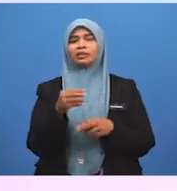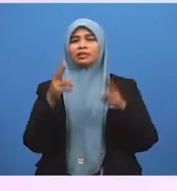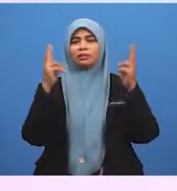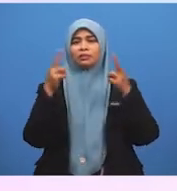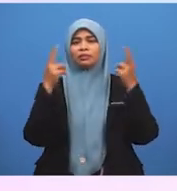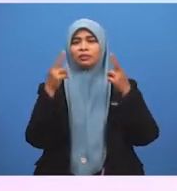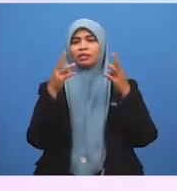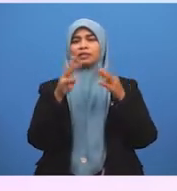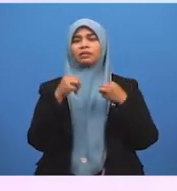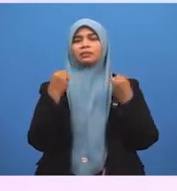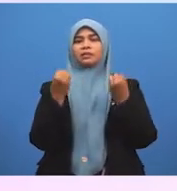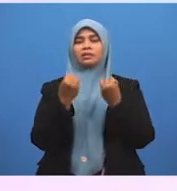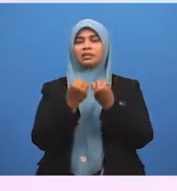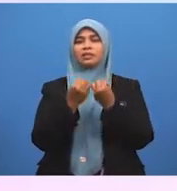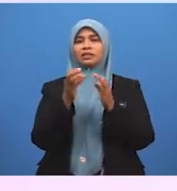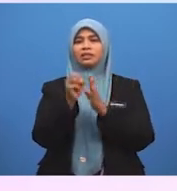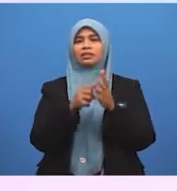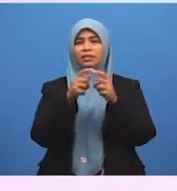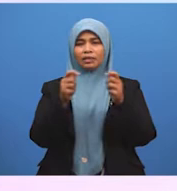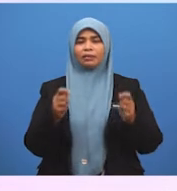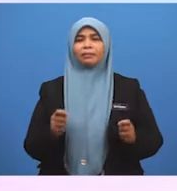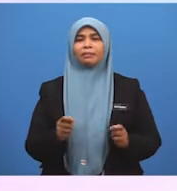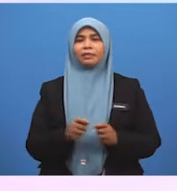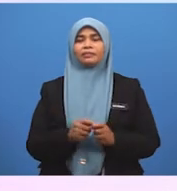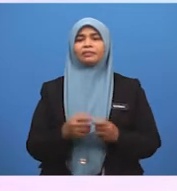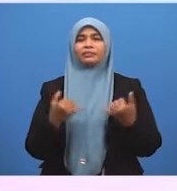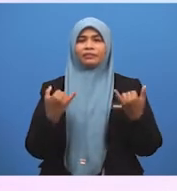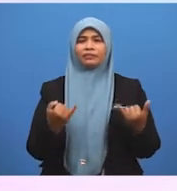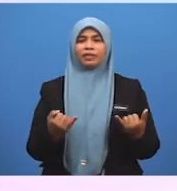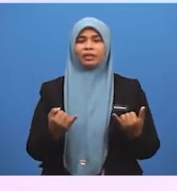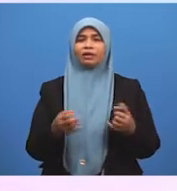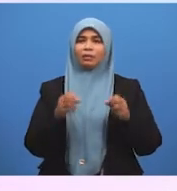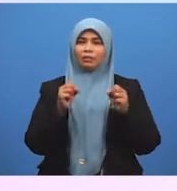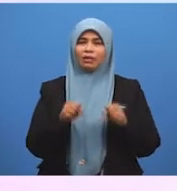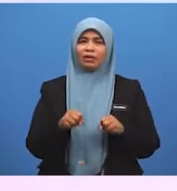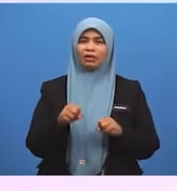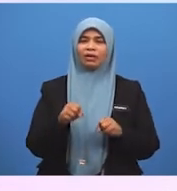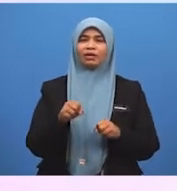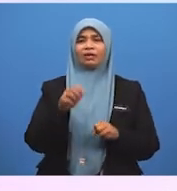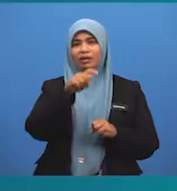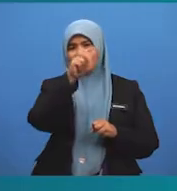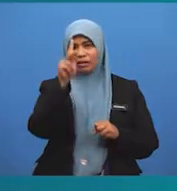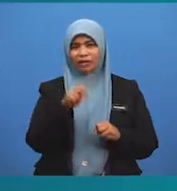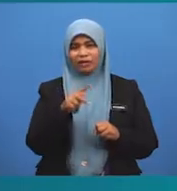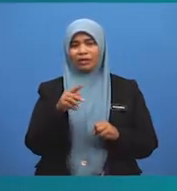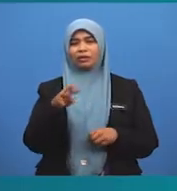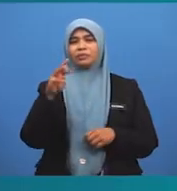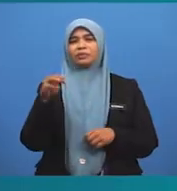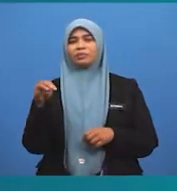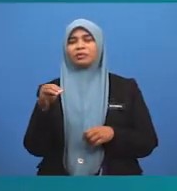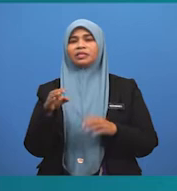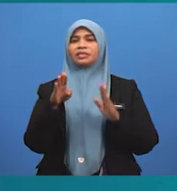upacara masyarakat setempat. Sekarang, boleh tak murid-murid